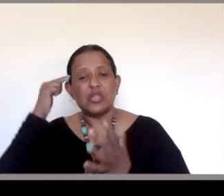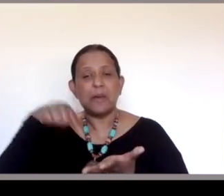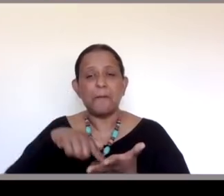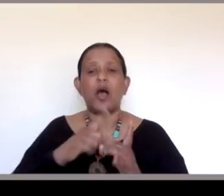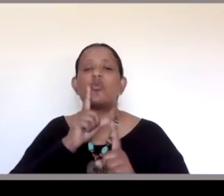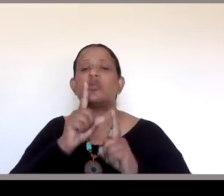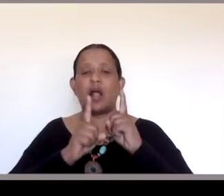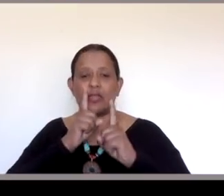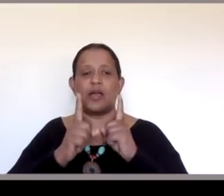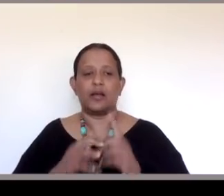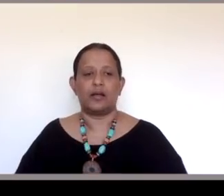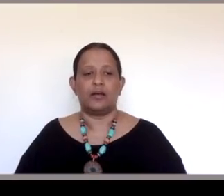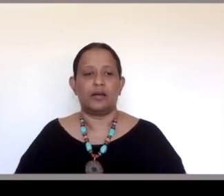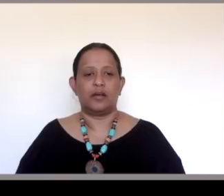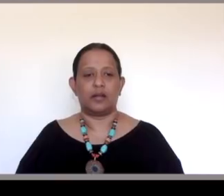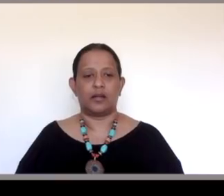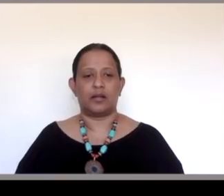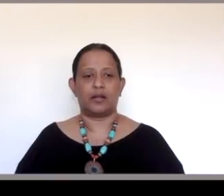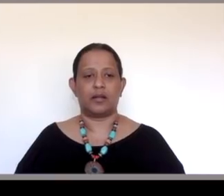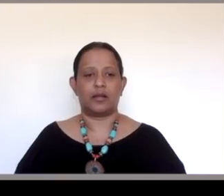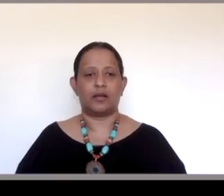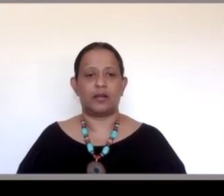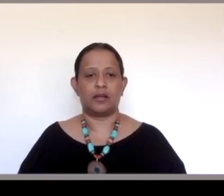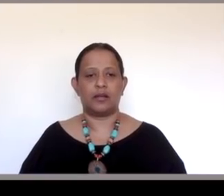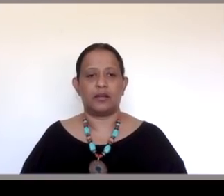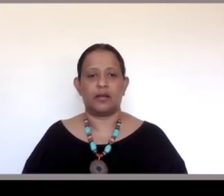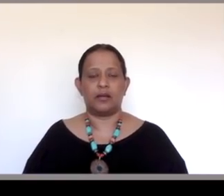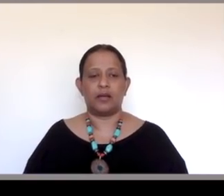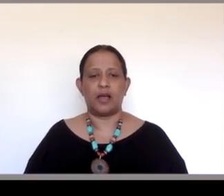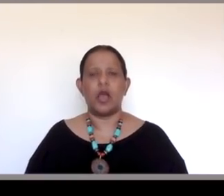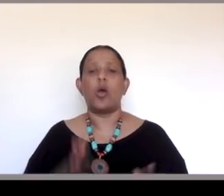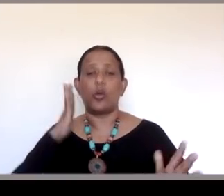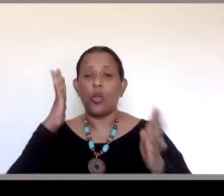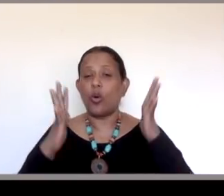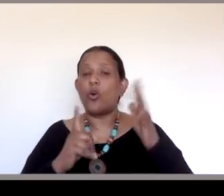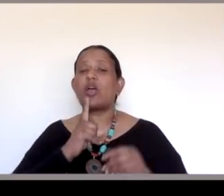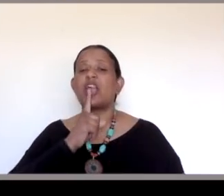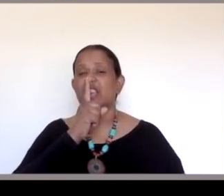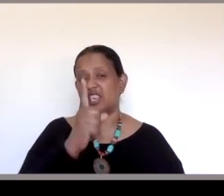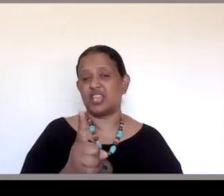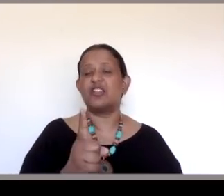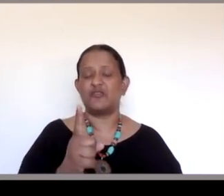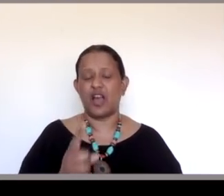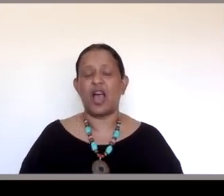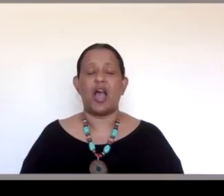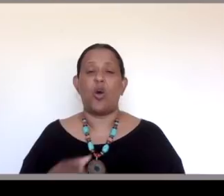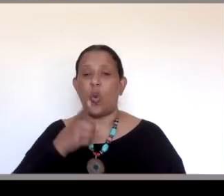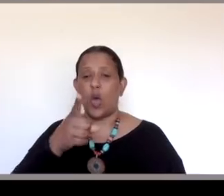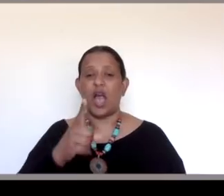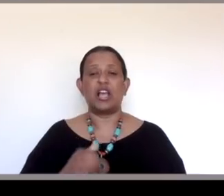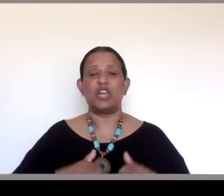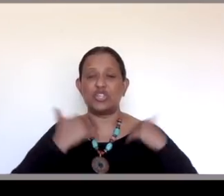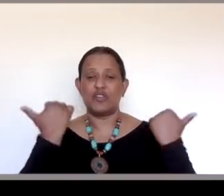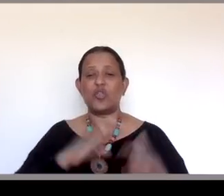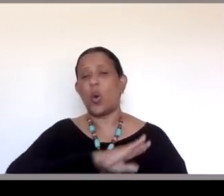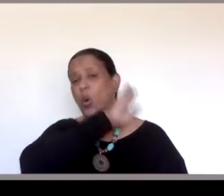தமாய் ஹெம்மதேம ஹரியட்டம வுனோத் எத்தோகோட்ட ஒக்கம ஹரி சந்தோஷத்தை குறித்த உலக